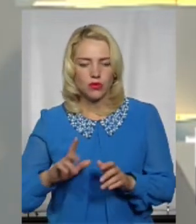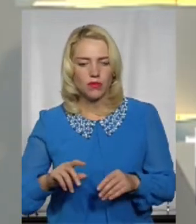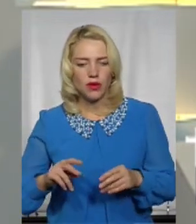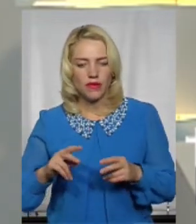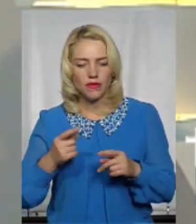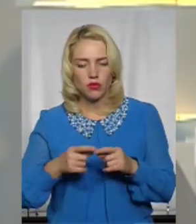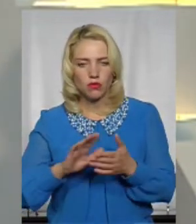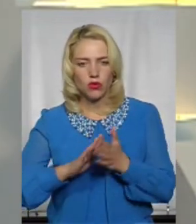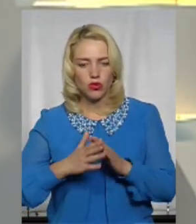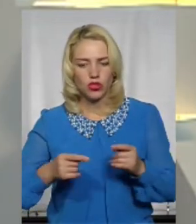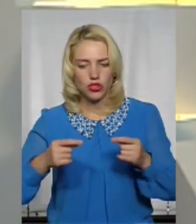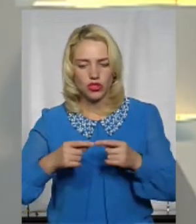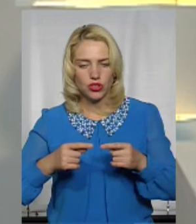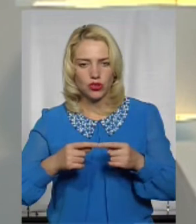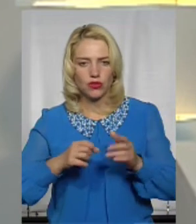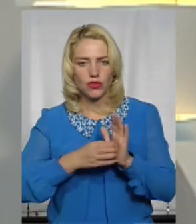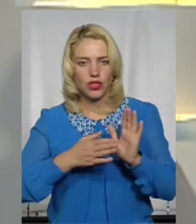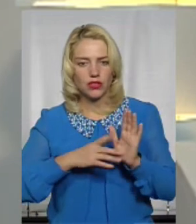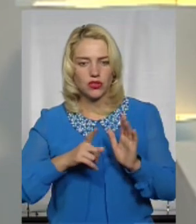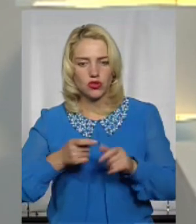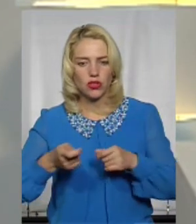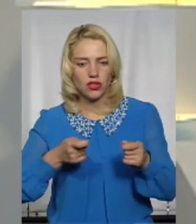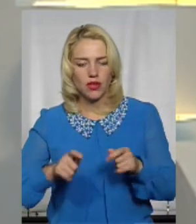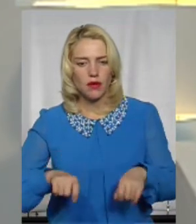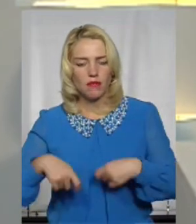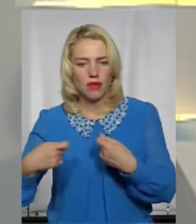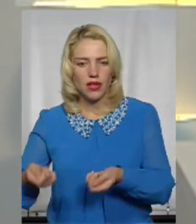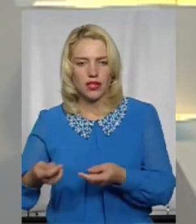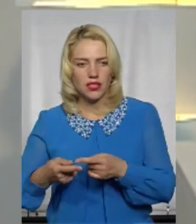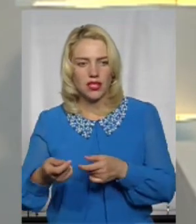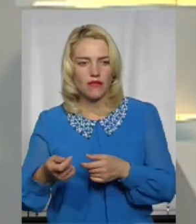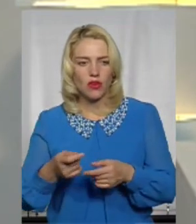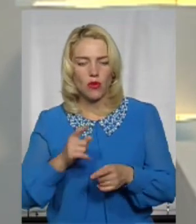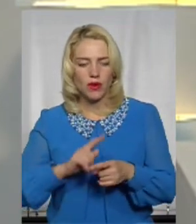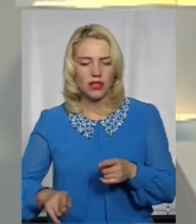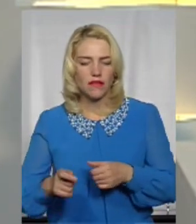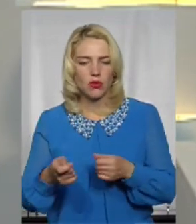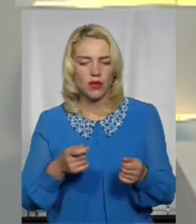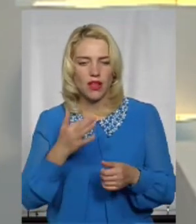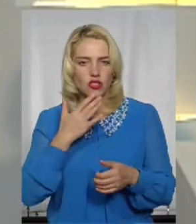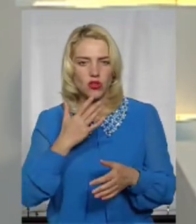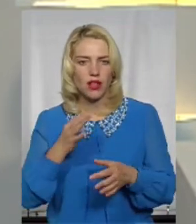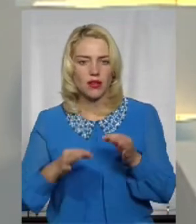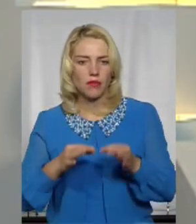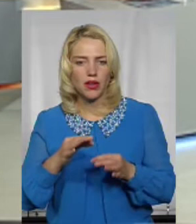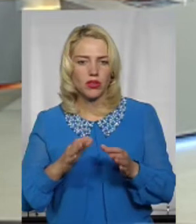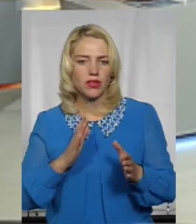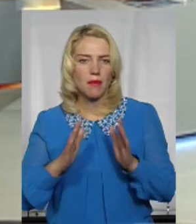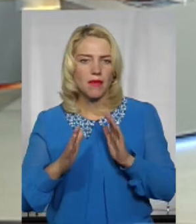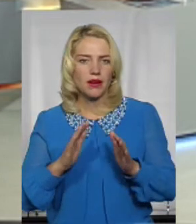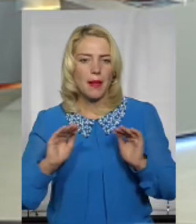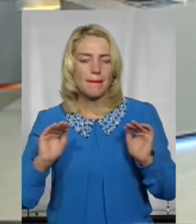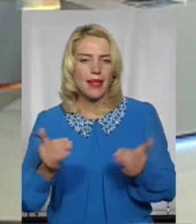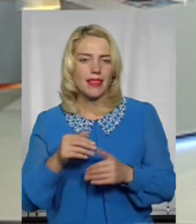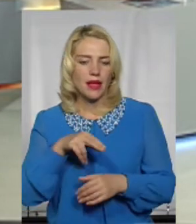положенні чітко вказано, що воно, керівництво передається в оперативне управління Національному природному парку Малеполісся. Що